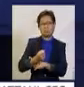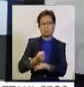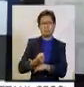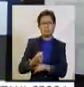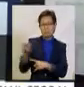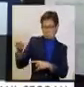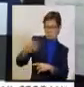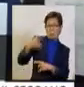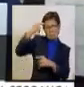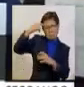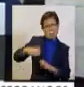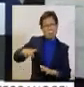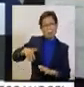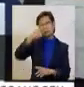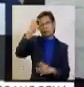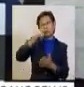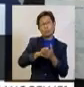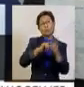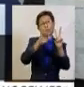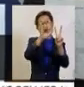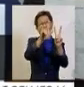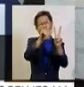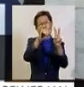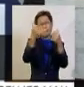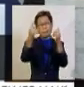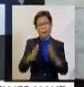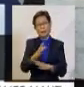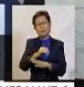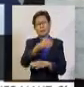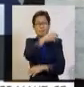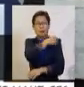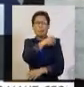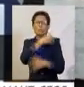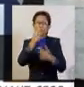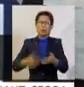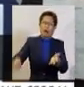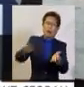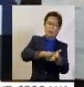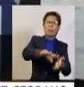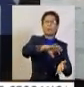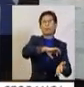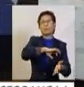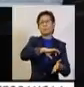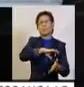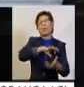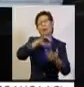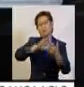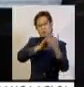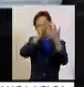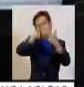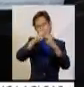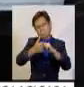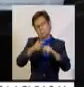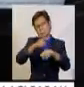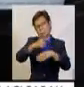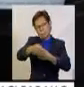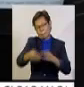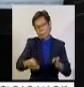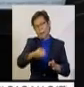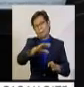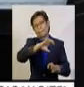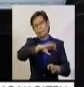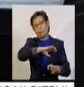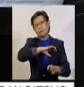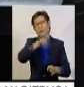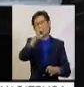sendiri. Sehubungan itu, seramai 26 pemain dan beberapa pegawai telah membuat laporan polis terhadap isu itu di Balai Polis Seri Jaya